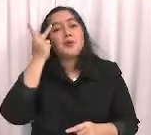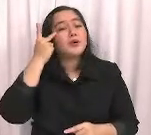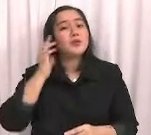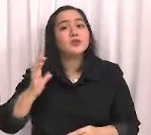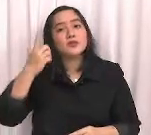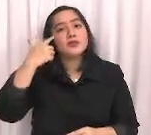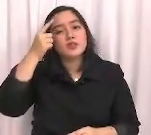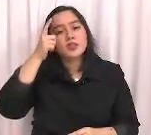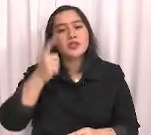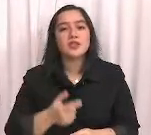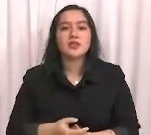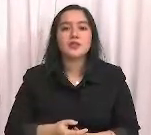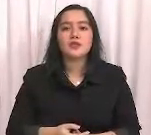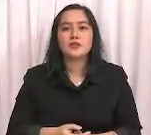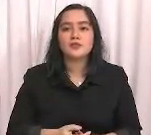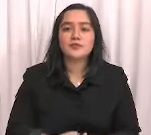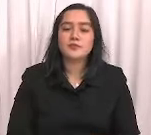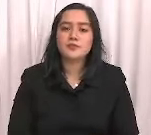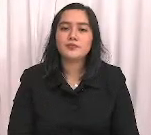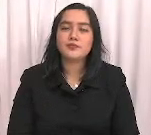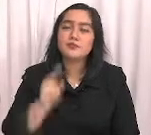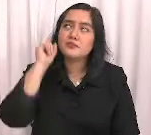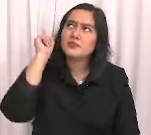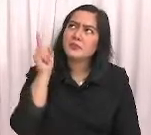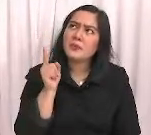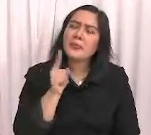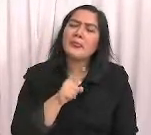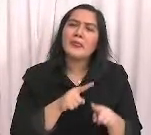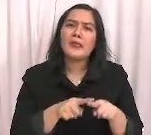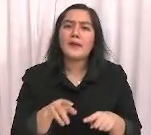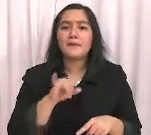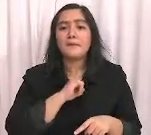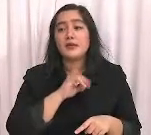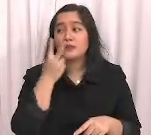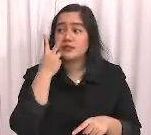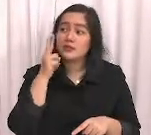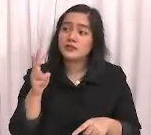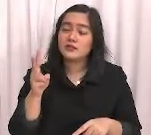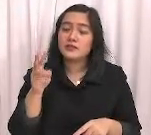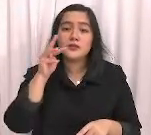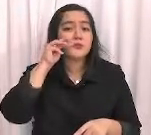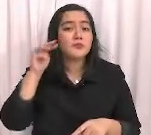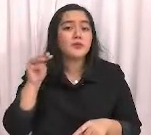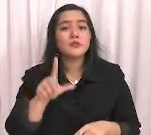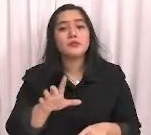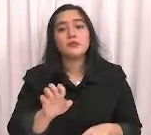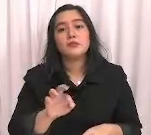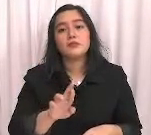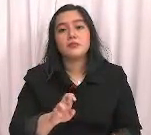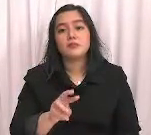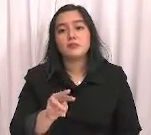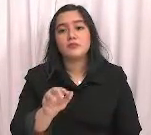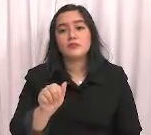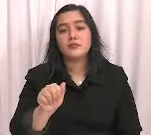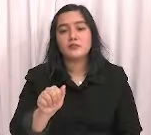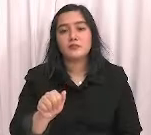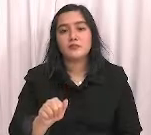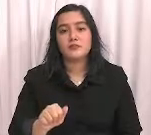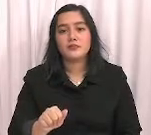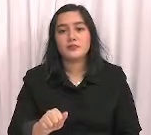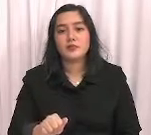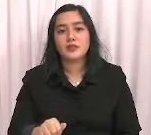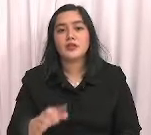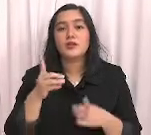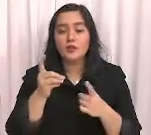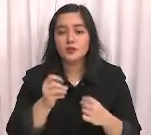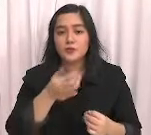Totoo. Pero nakita ko sa kanya kung paano pa rin siya gumagawa ng tama. Gadating daw kayo ng mga madaling